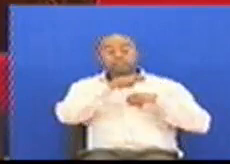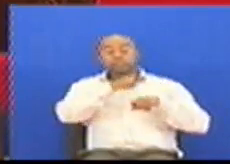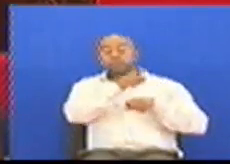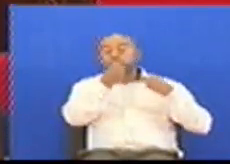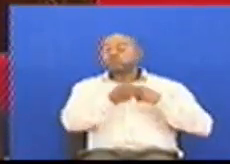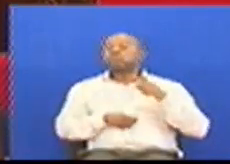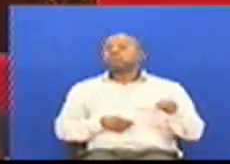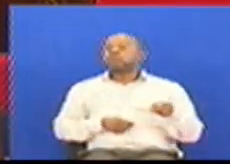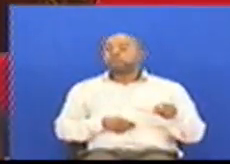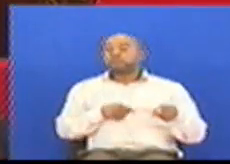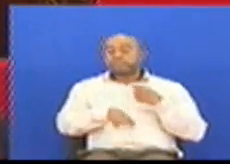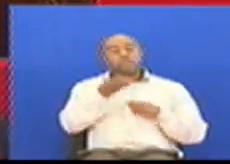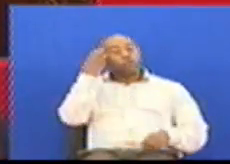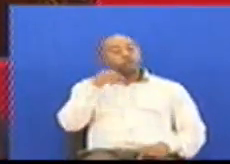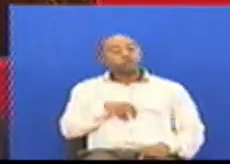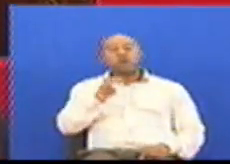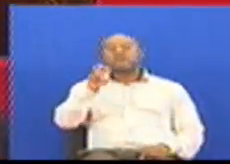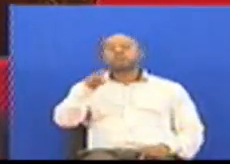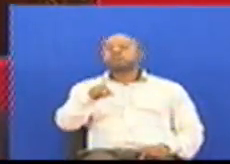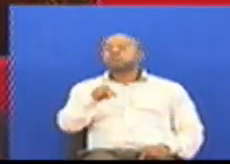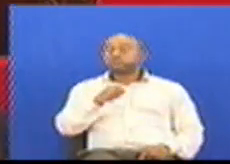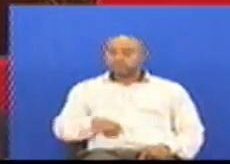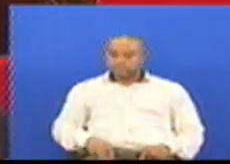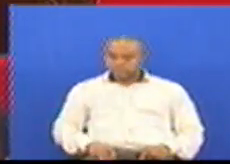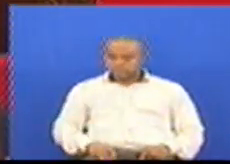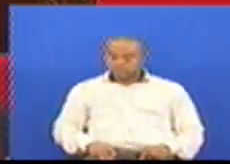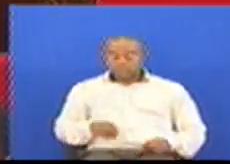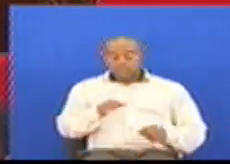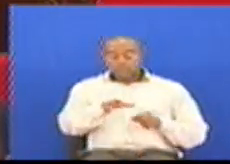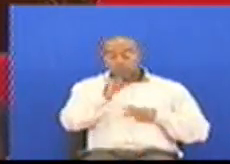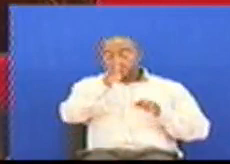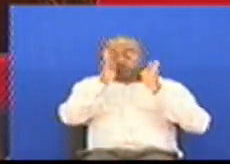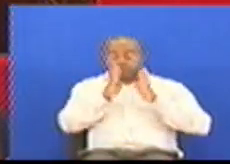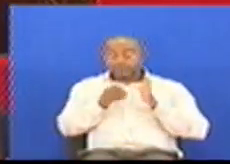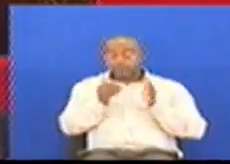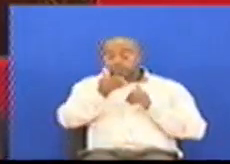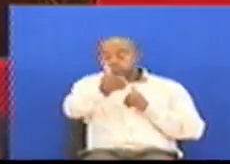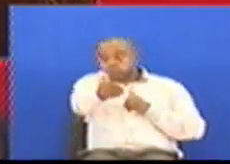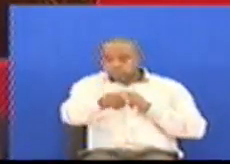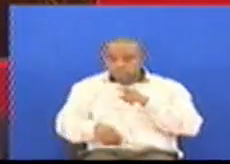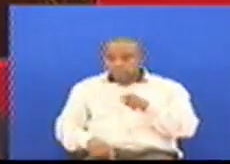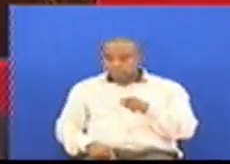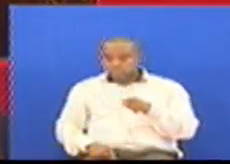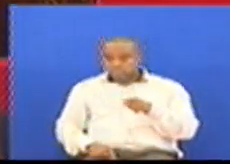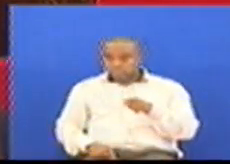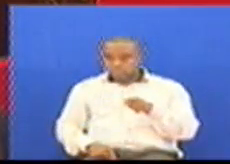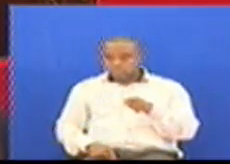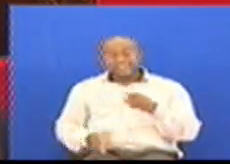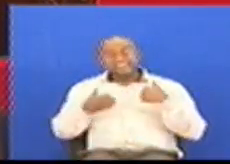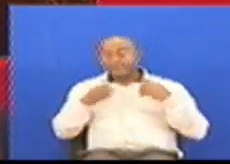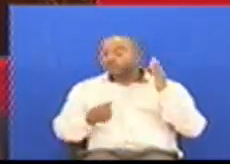cha gonjwa hili la corona. Kwa hiyo Mheshimiwa Jafu, uchaguzi mkuu unapokuja, basi yasije akatokea kama iliyokuwa katika serikali za